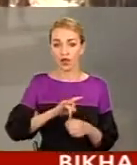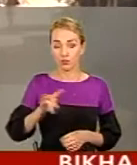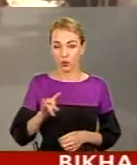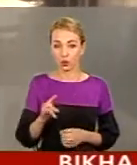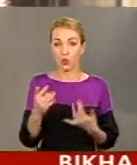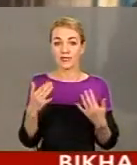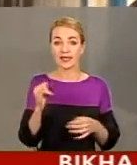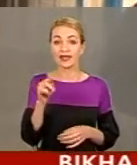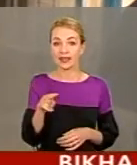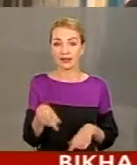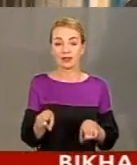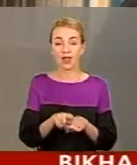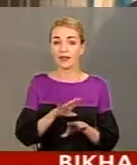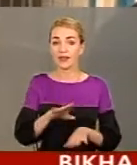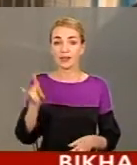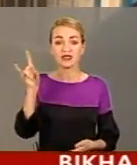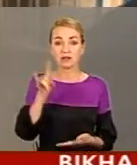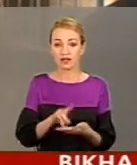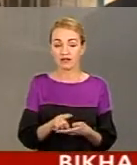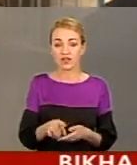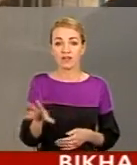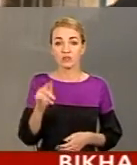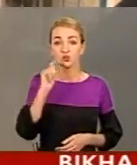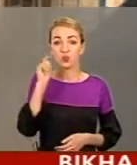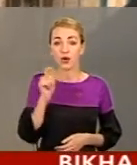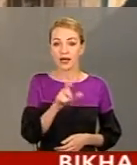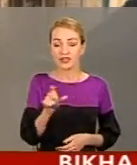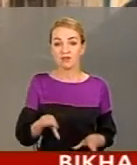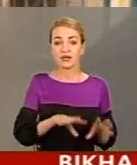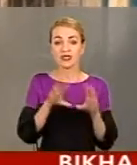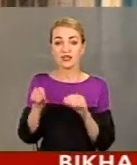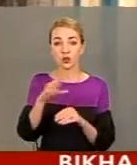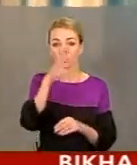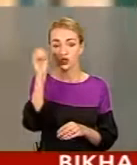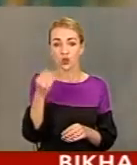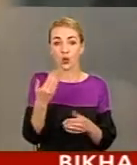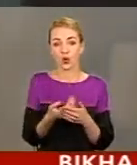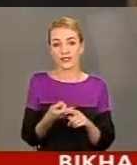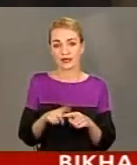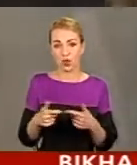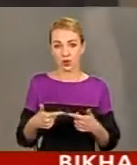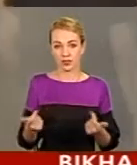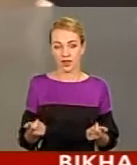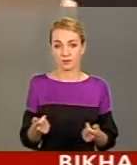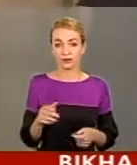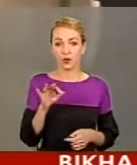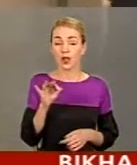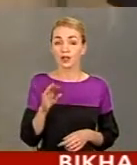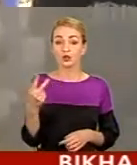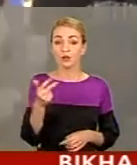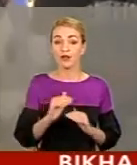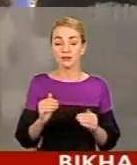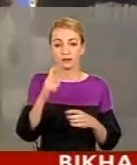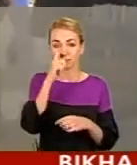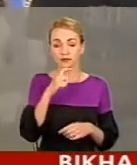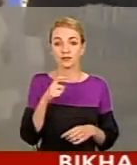оскільки ІЛ так і не приземлився, всіх цих українців переселили просто вночі у цей готель. Олена із трьома дітьми не розуміє, навіщо